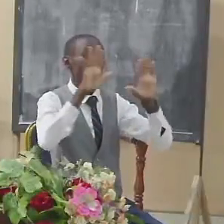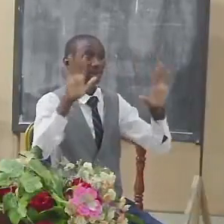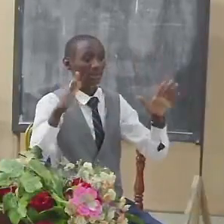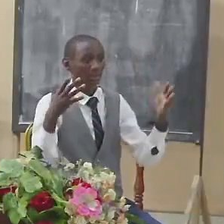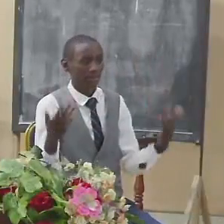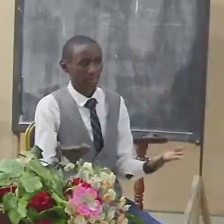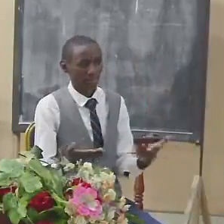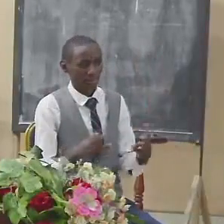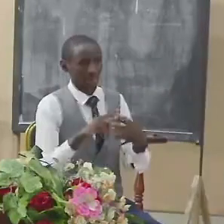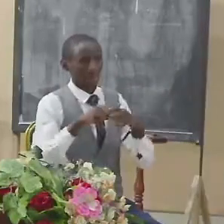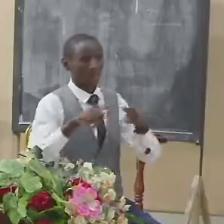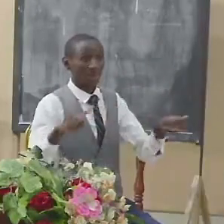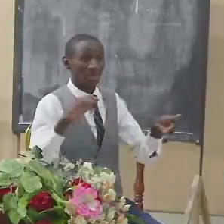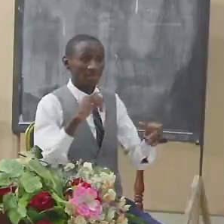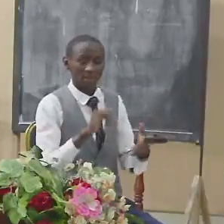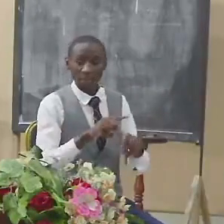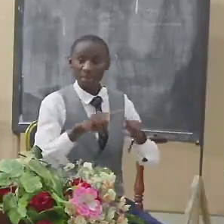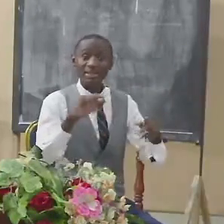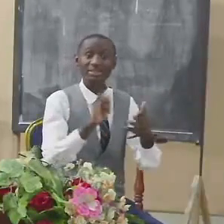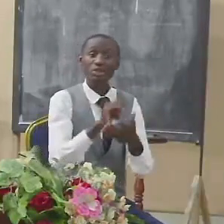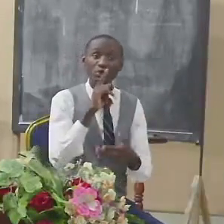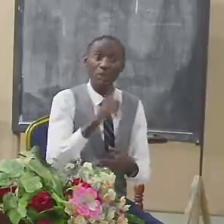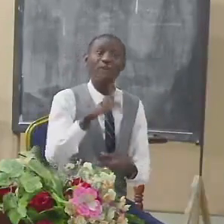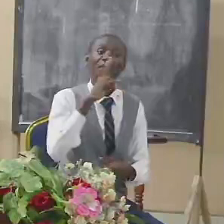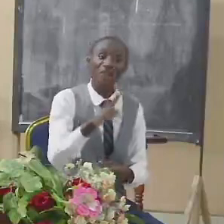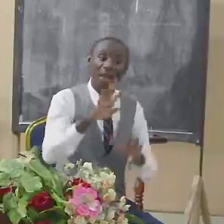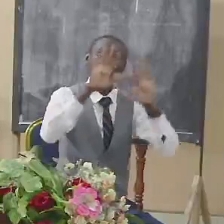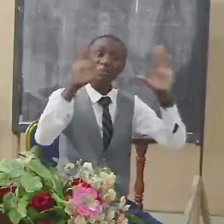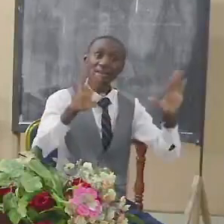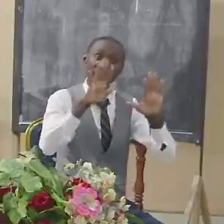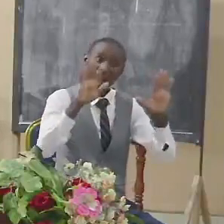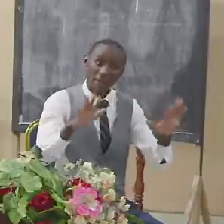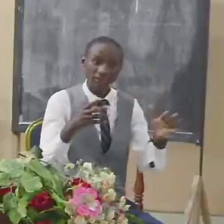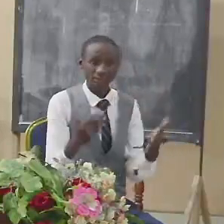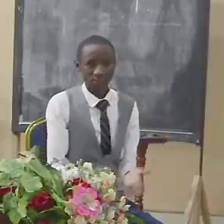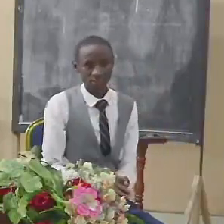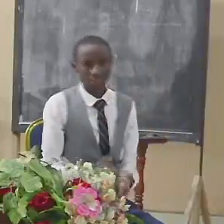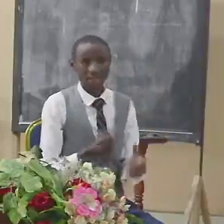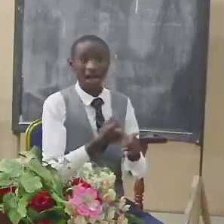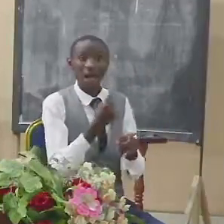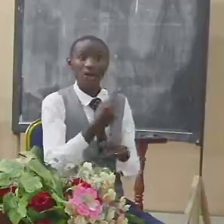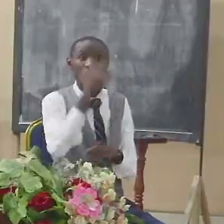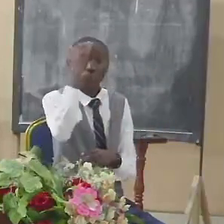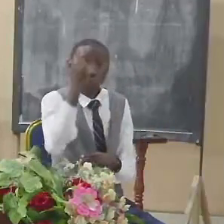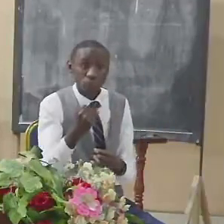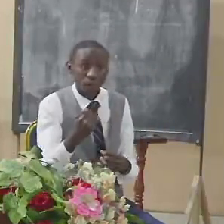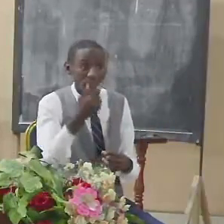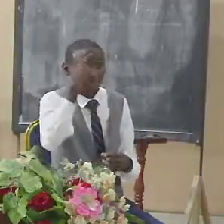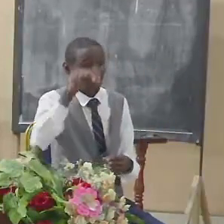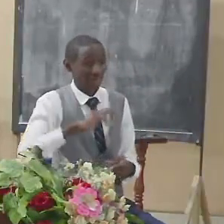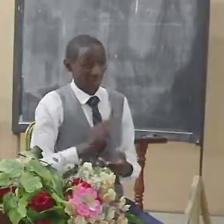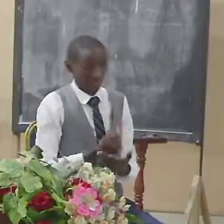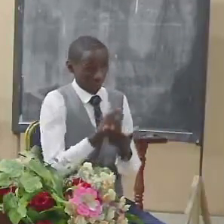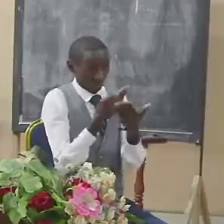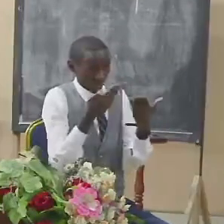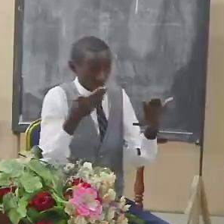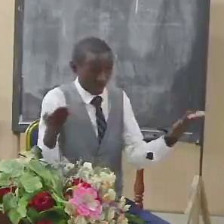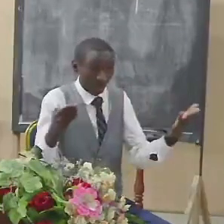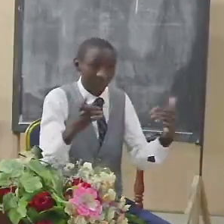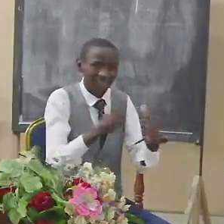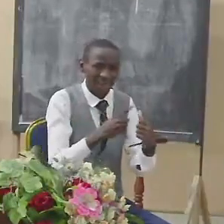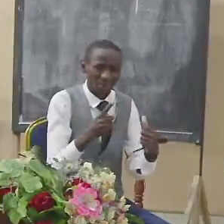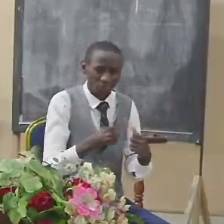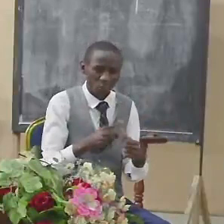miujiza. Mais ce sont des vrais miracles. Lakini ni miujiza ya kweli. Pourquoi? Kwa nini? Parce que nous. Kwa sababu sisi kwanza